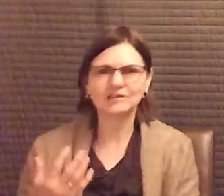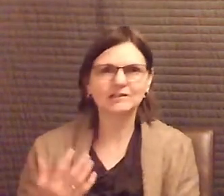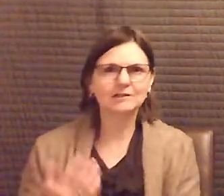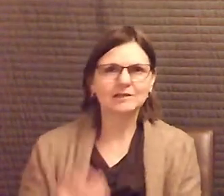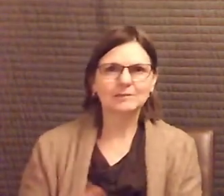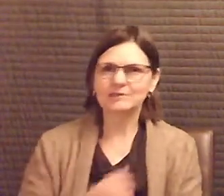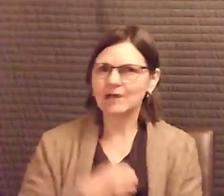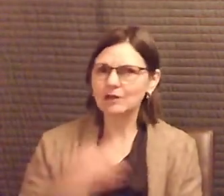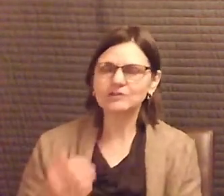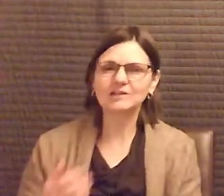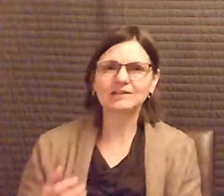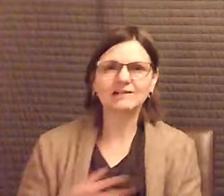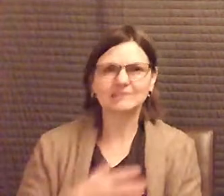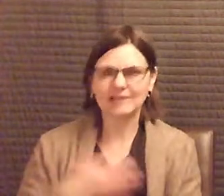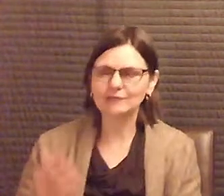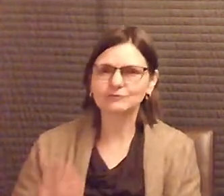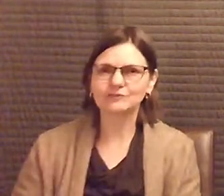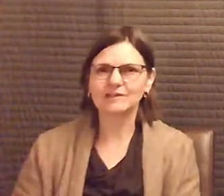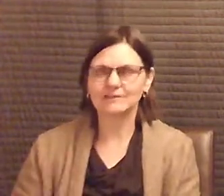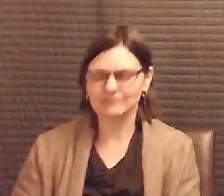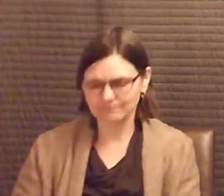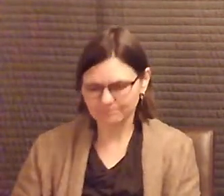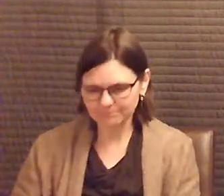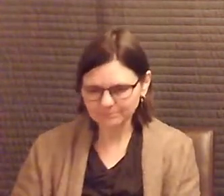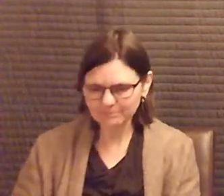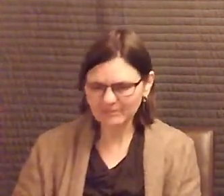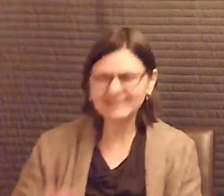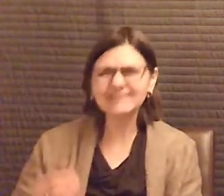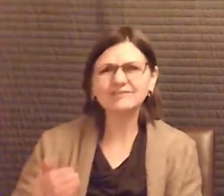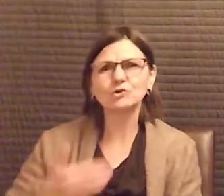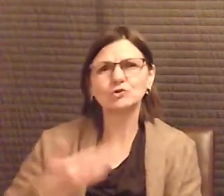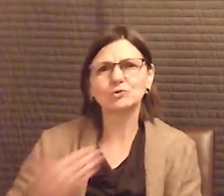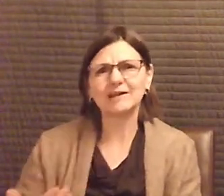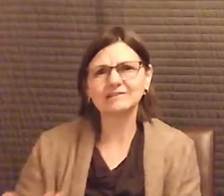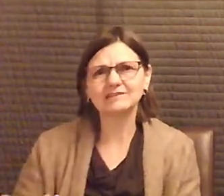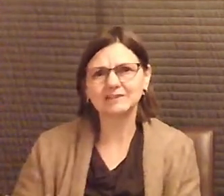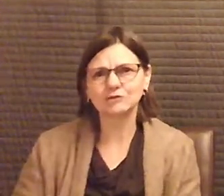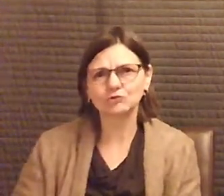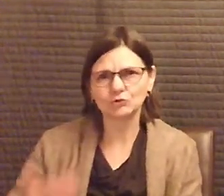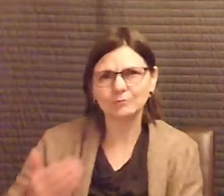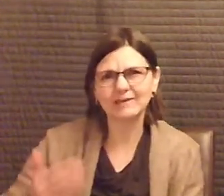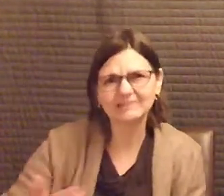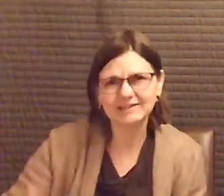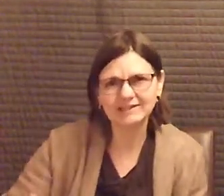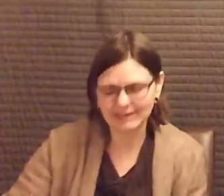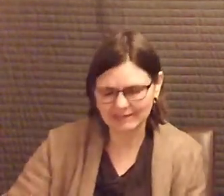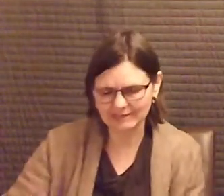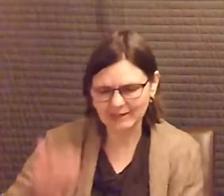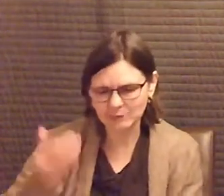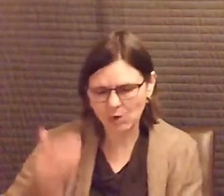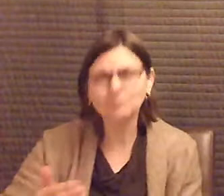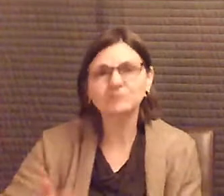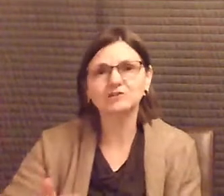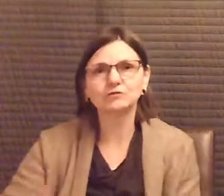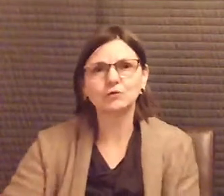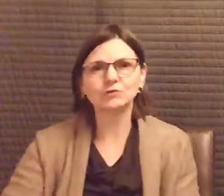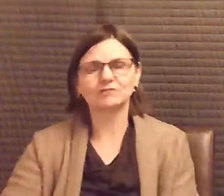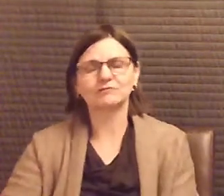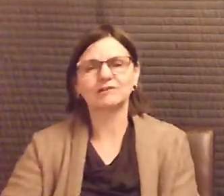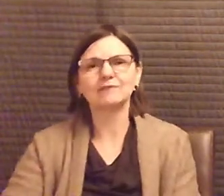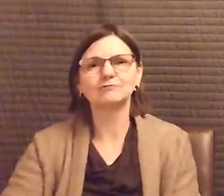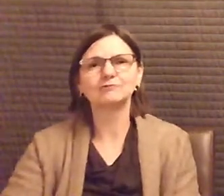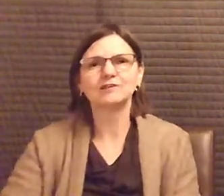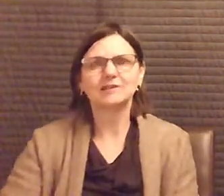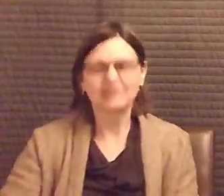onze ziel met al onze kracht en engels verstand wanneer we kunnen u weten dienen door u meer te leren kennen en daarom openen we dat woord